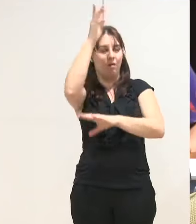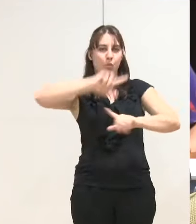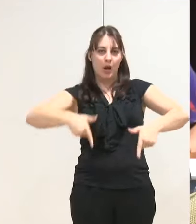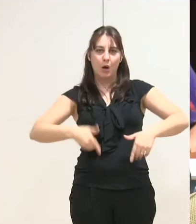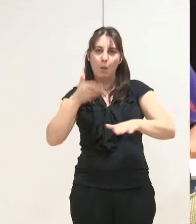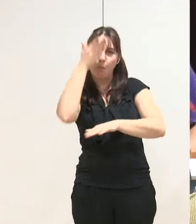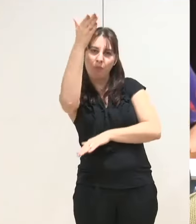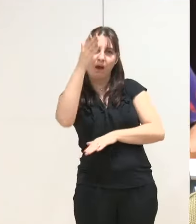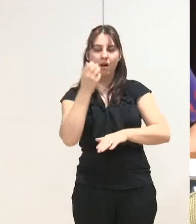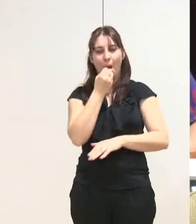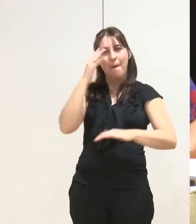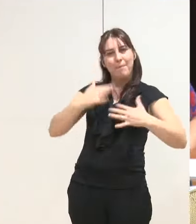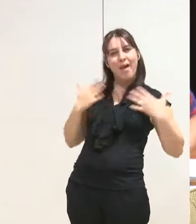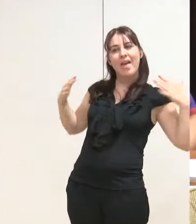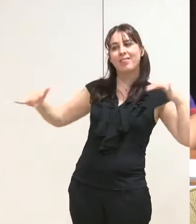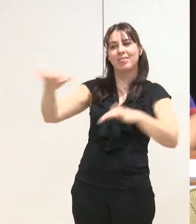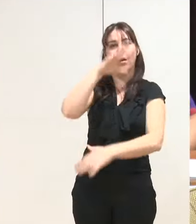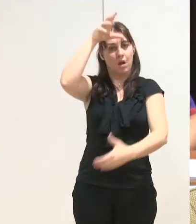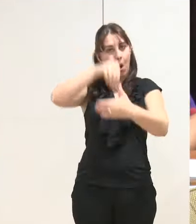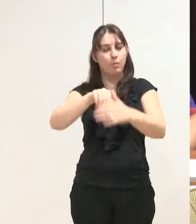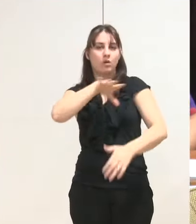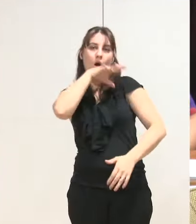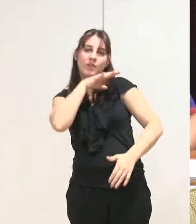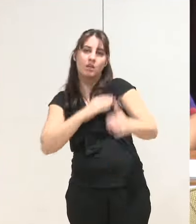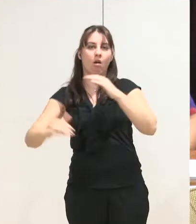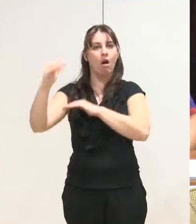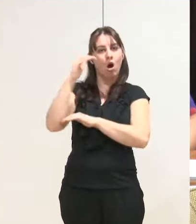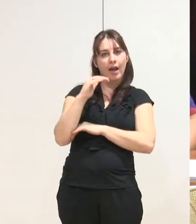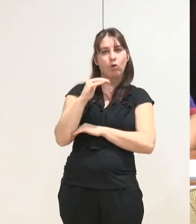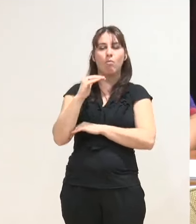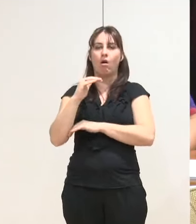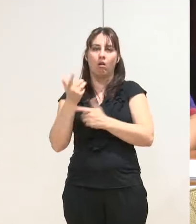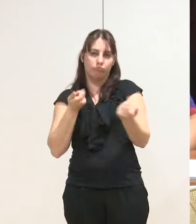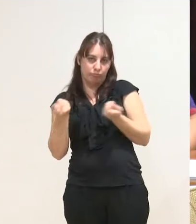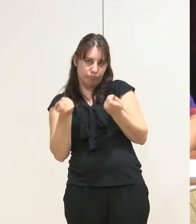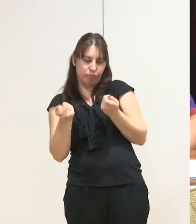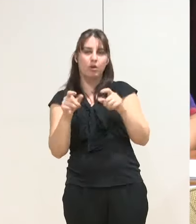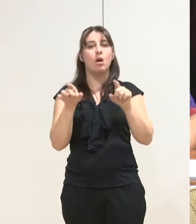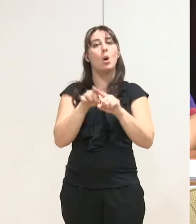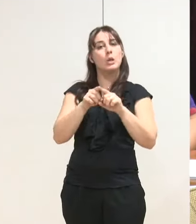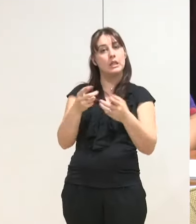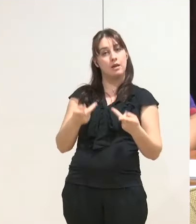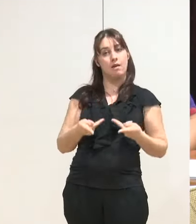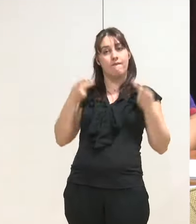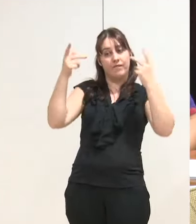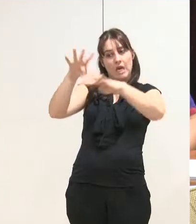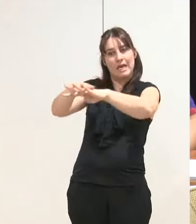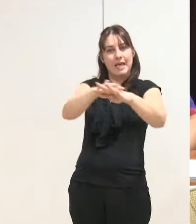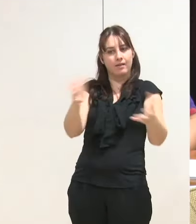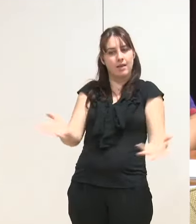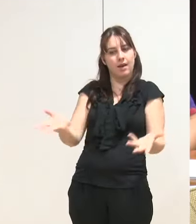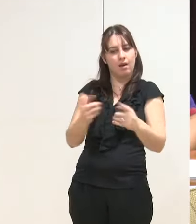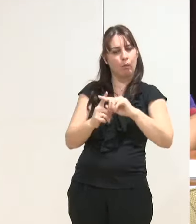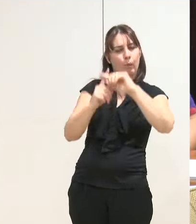vers le bien-être des enfants et du personnel encadrant et aussi vers la vie du quartier sans trop